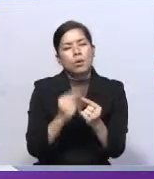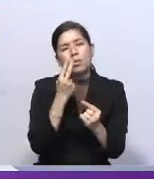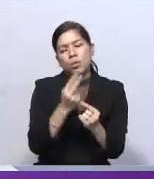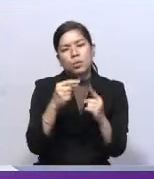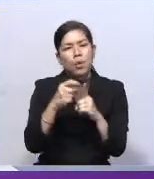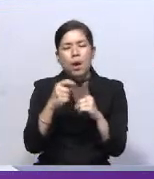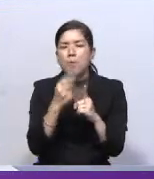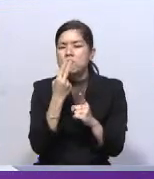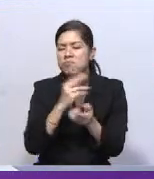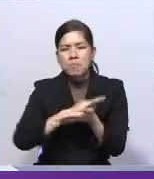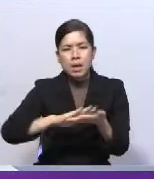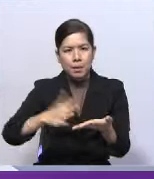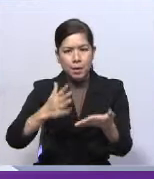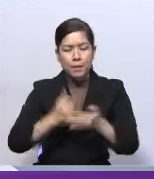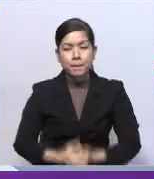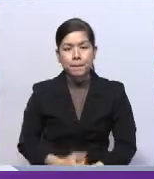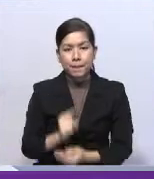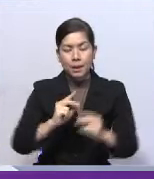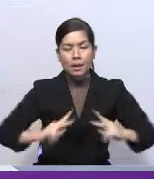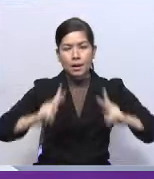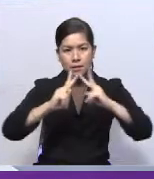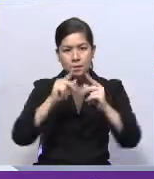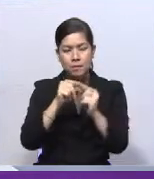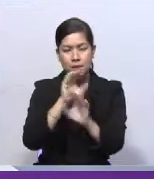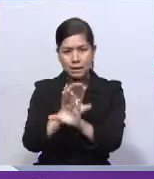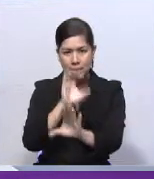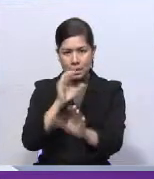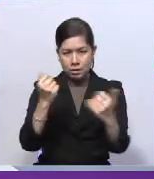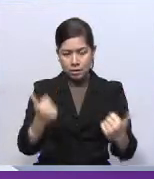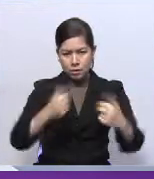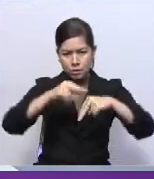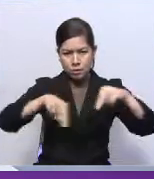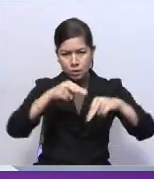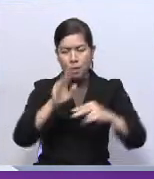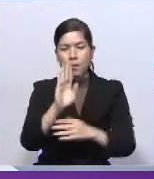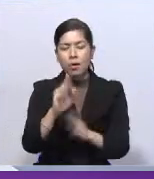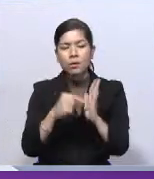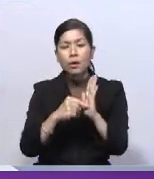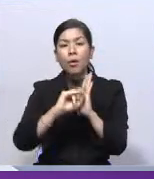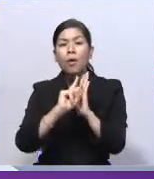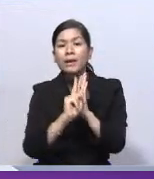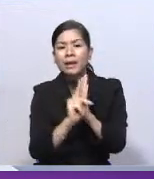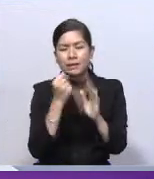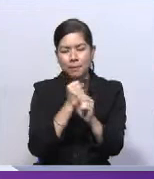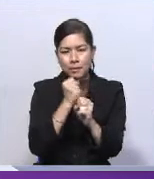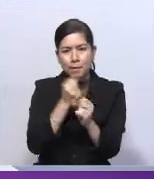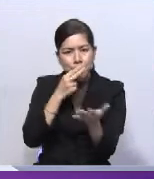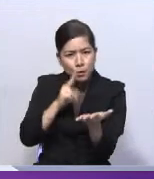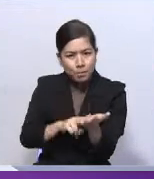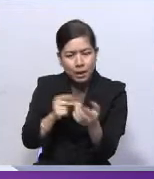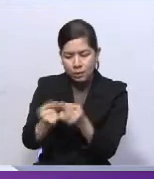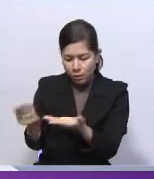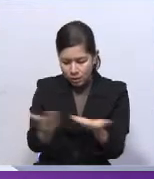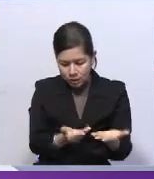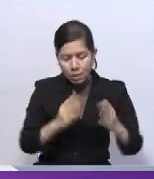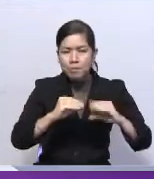ที่อาจจะไม่ค่อยจะเหมาะสมสักเท่าไหร่นะคะโดยทางกระทรวงมหาดไทยได้มีการเร่งตรวจสอบกรณีจังหวัดขอนแก่นค่ะทำหนังสือนะคะแจ้งเชิญประ